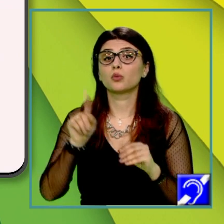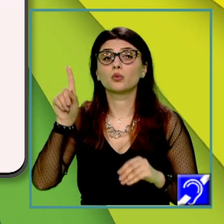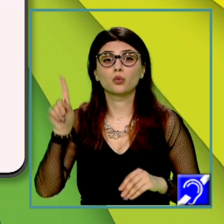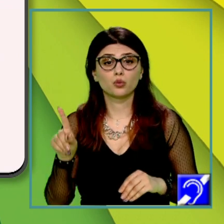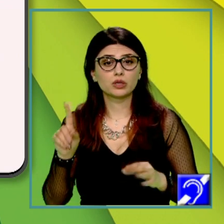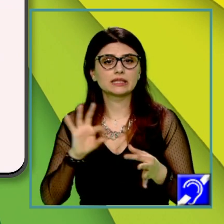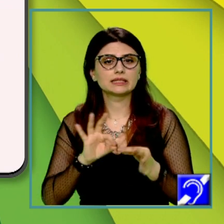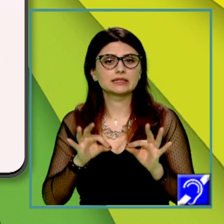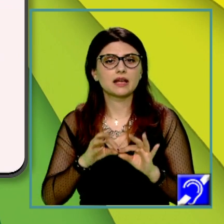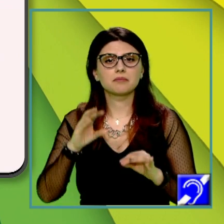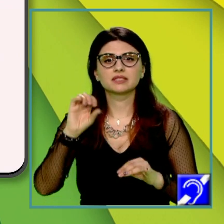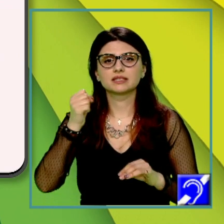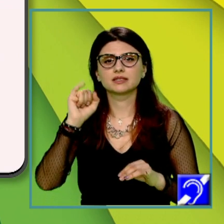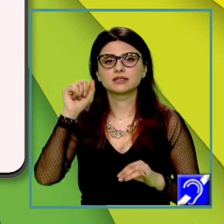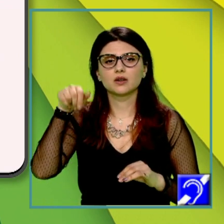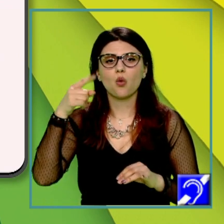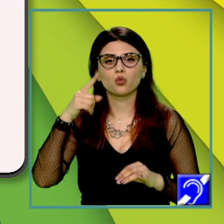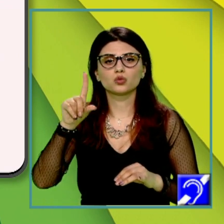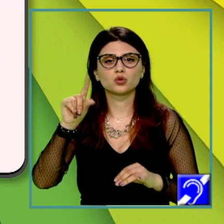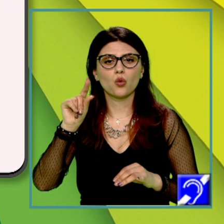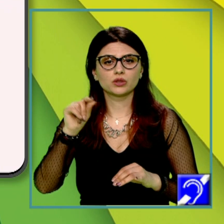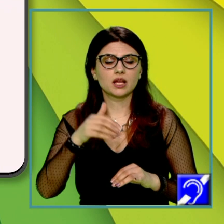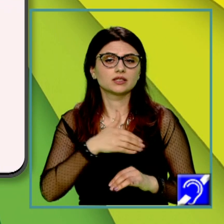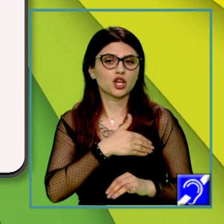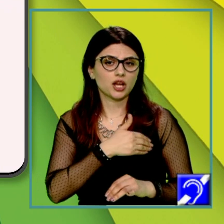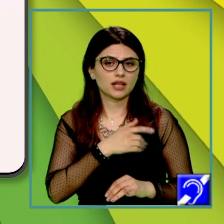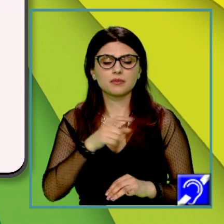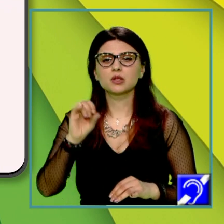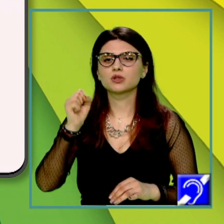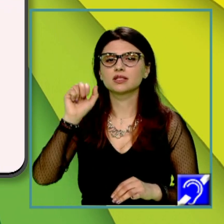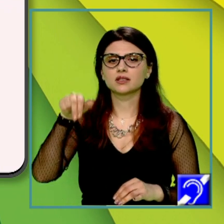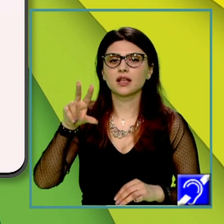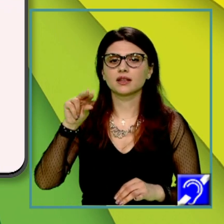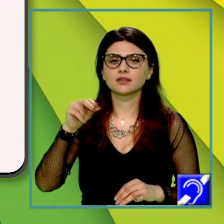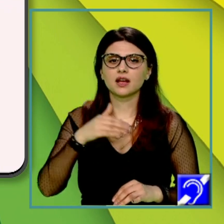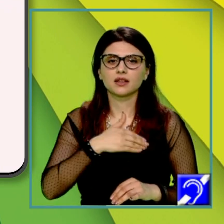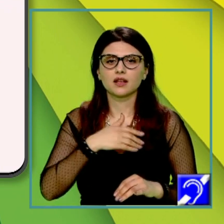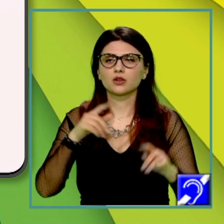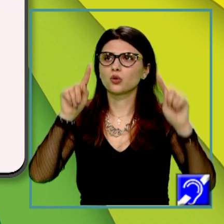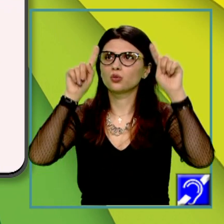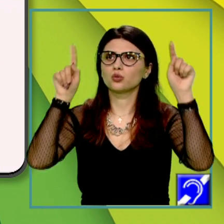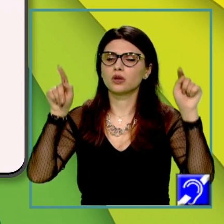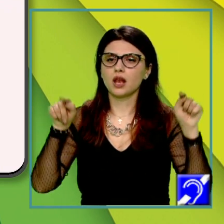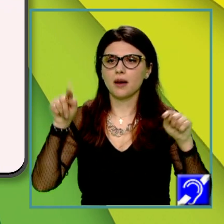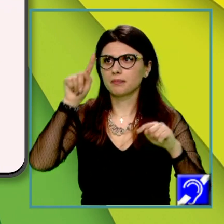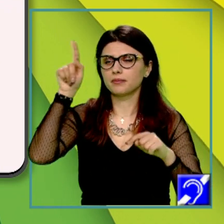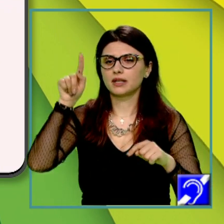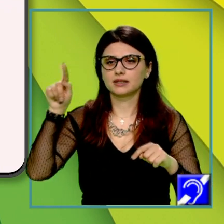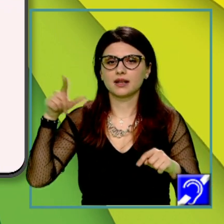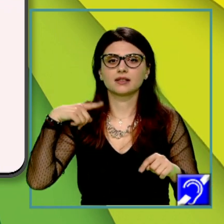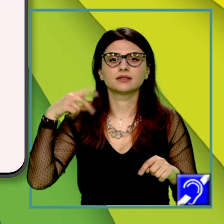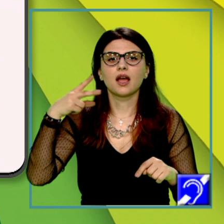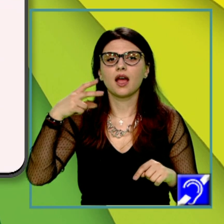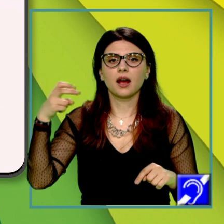120 de grade minus sinus de 30 de grade totul la pătrat egal cu